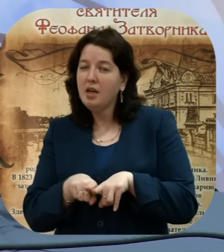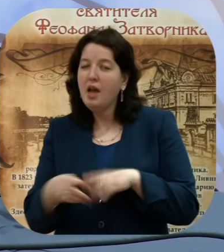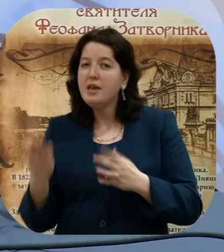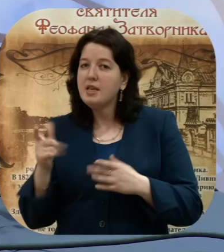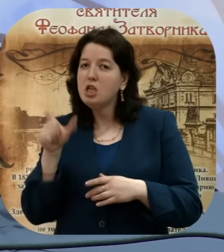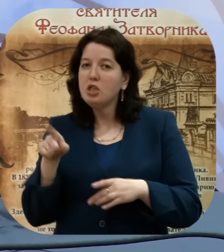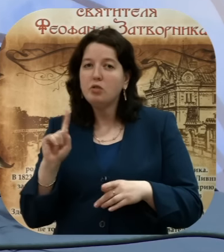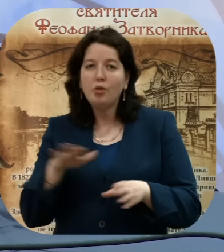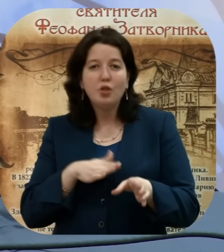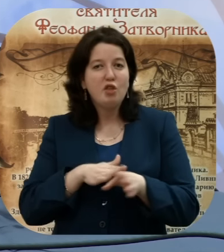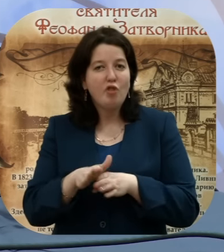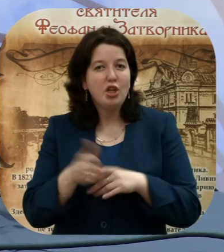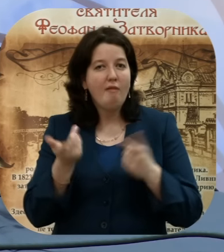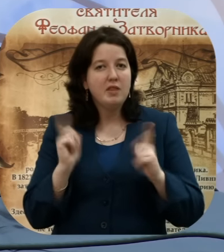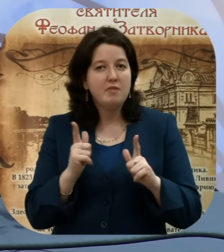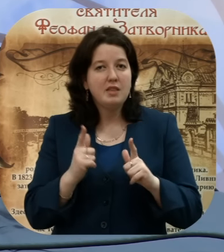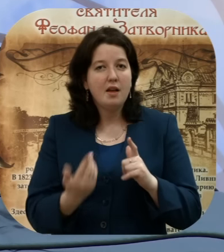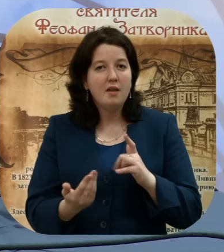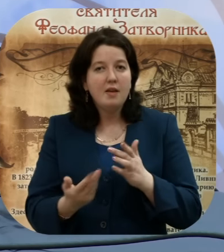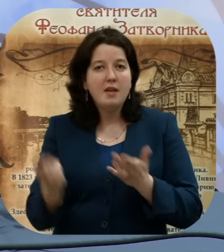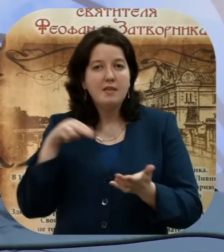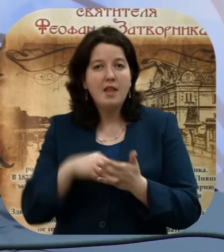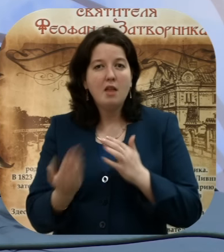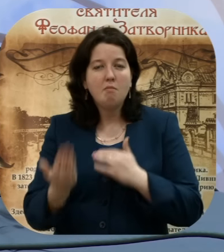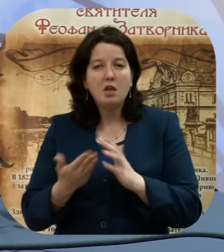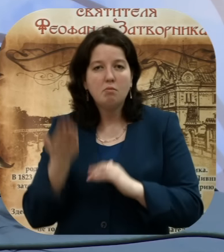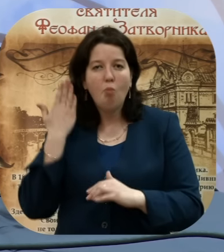совершил, действительно, стань перед Богом